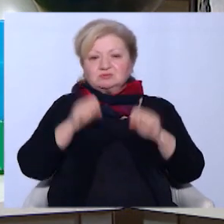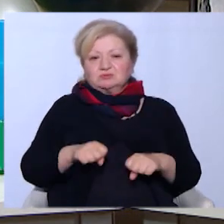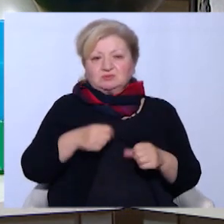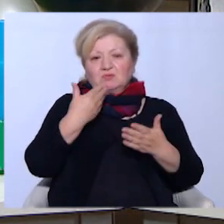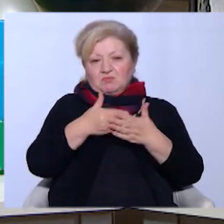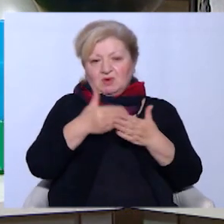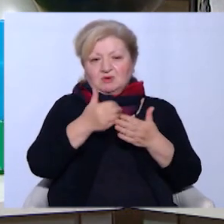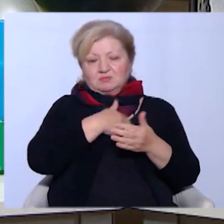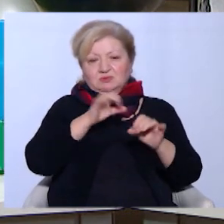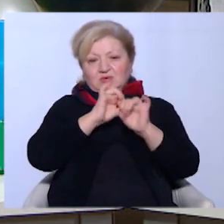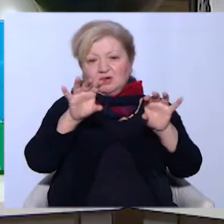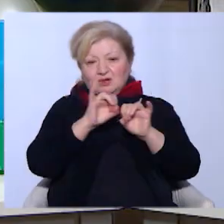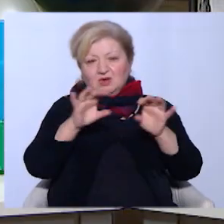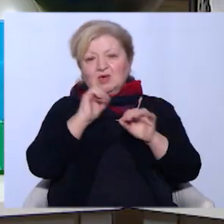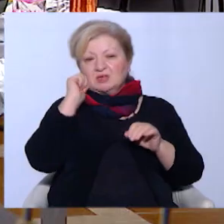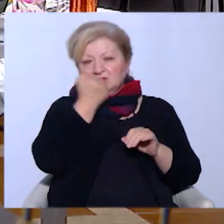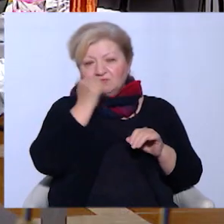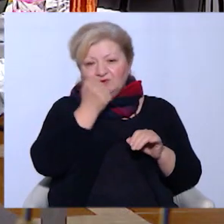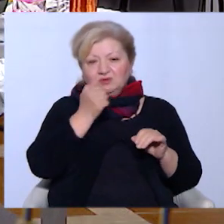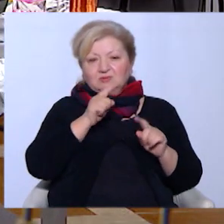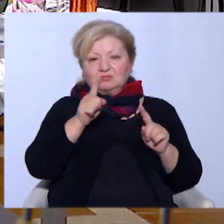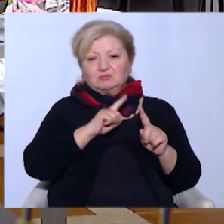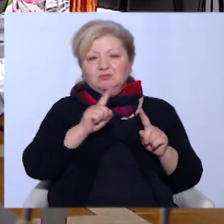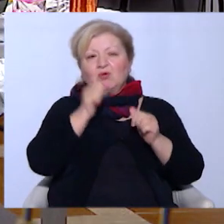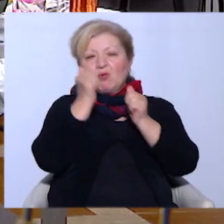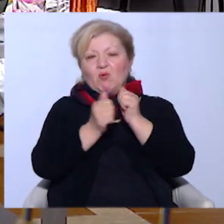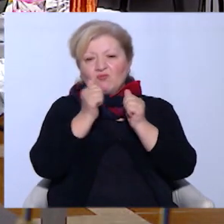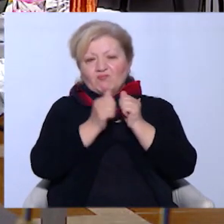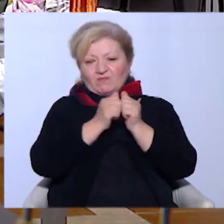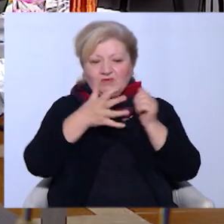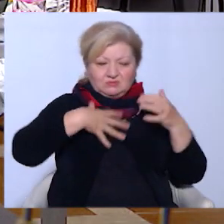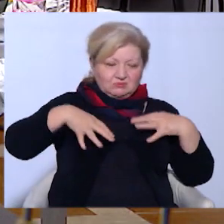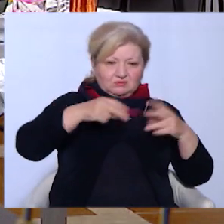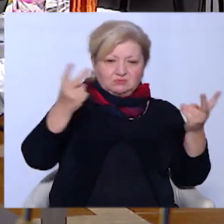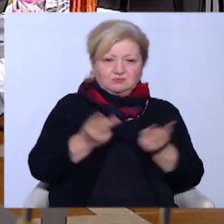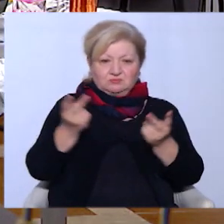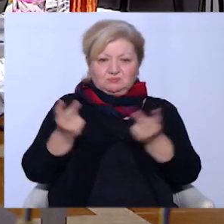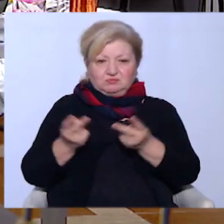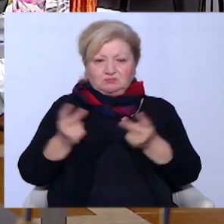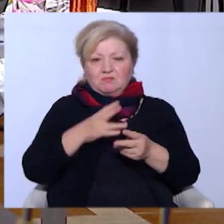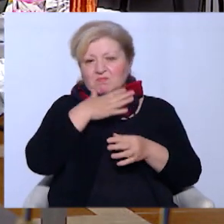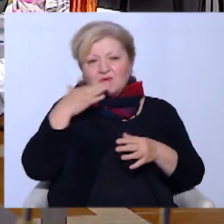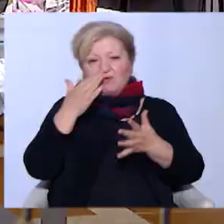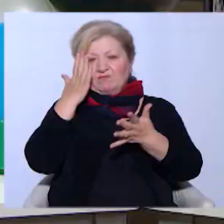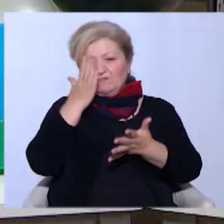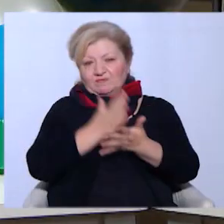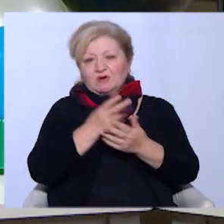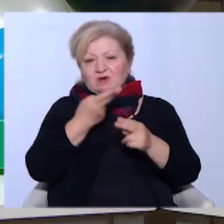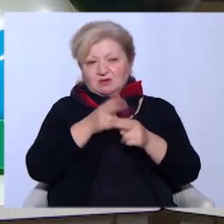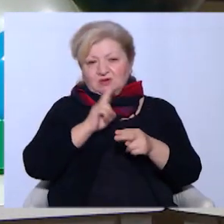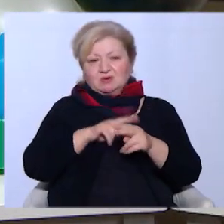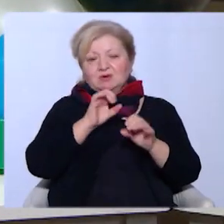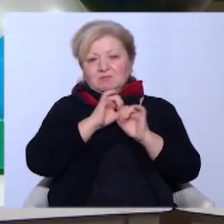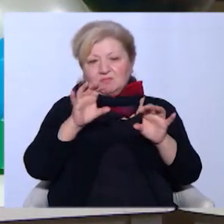მინდა ვისაუბრო ნივთიერებებზე, რომელიც შენს ყოველდღიურ ყოფაცხოვრებაში მრავლად არის და ამიტომ მათ შესახებ